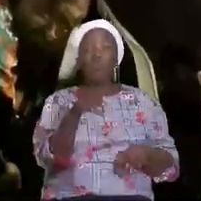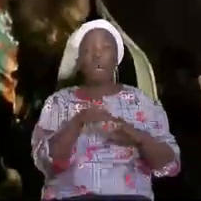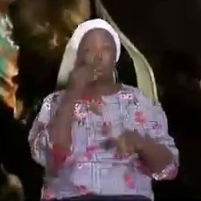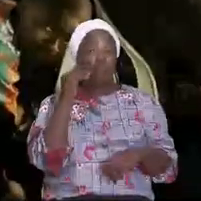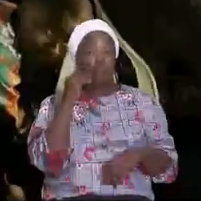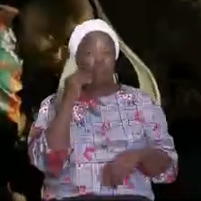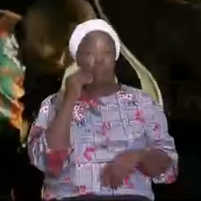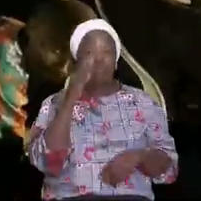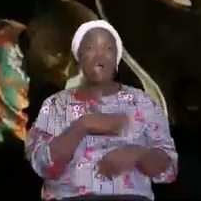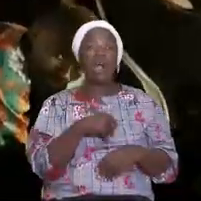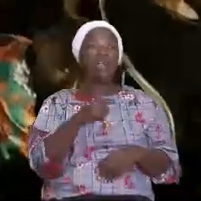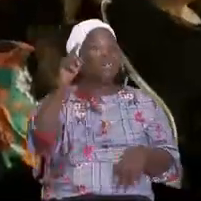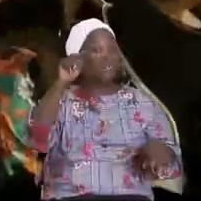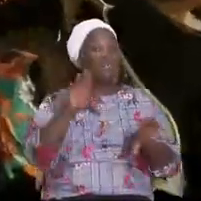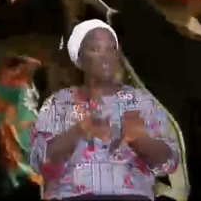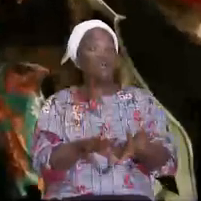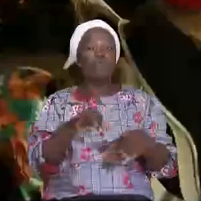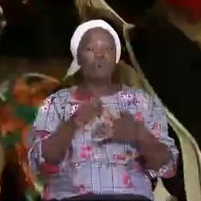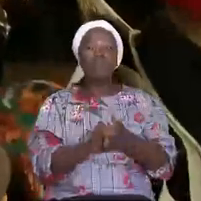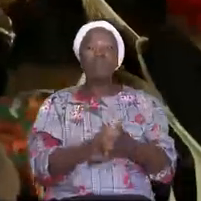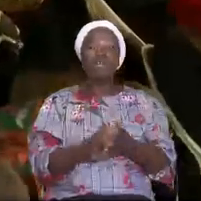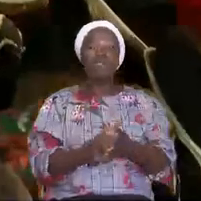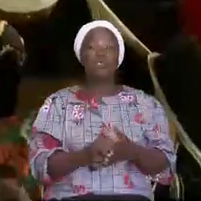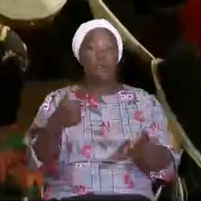assemblée, même si tu es seul.